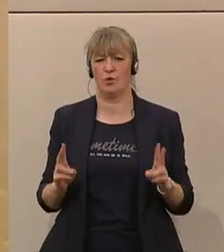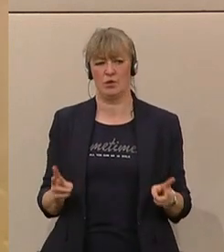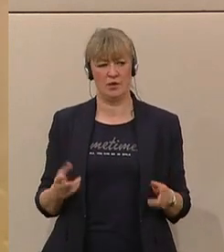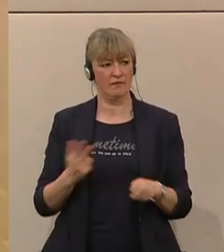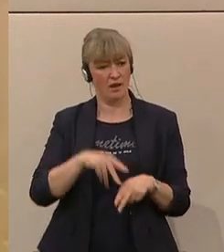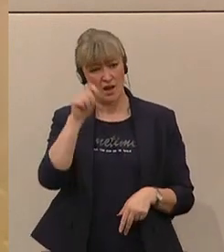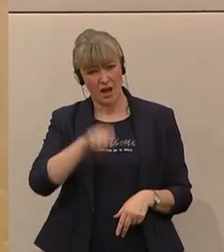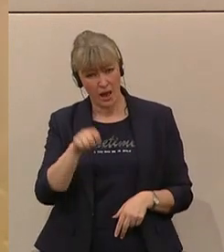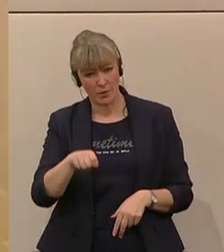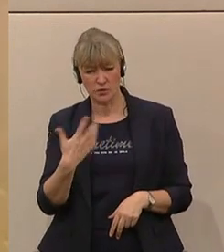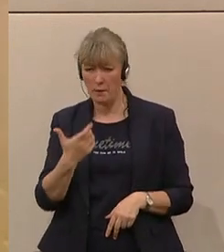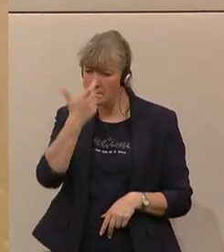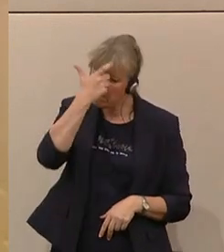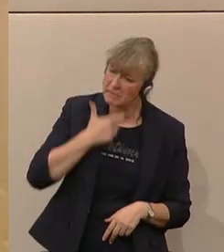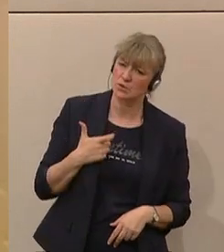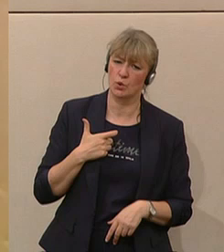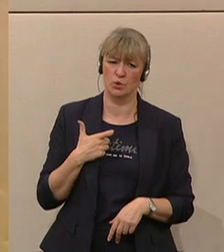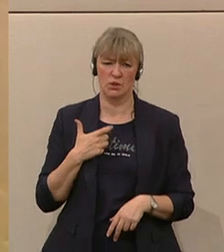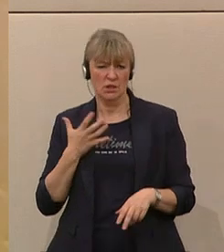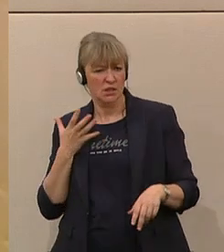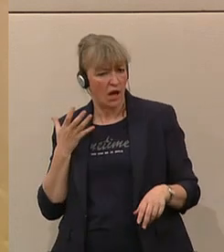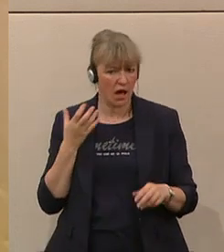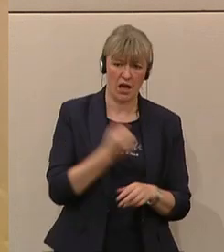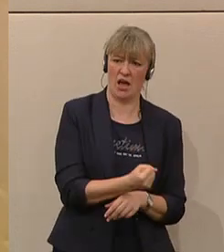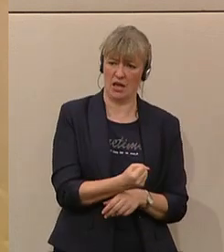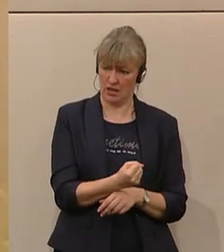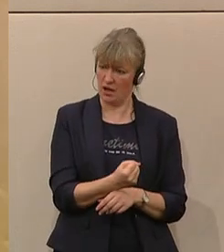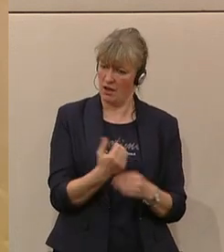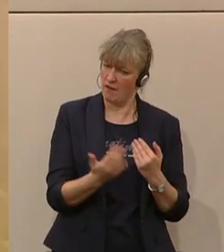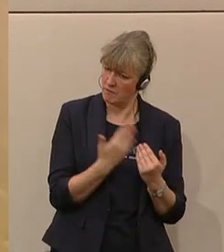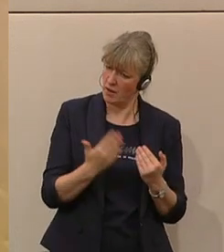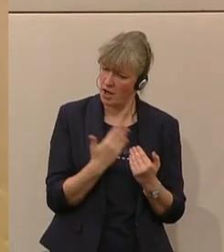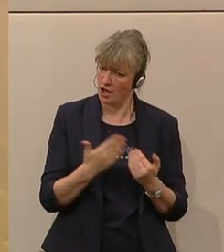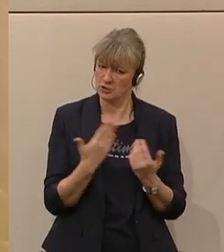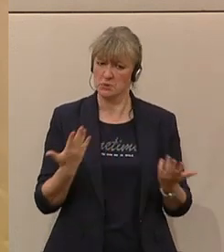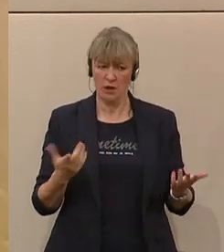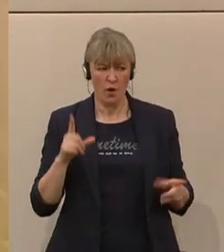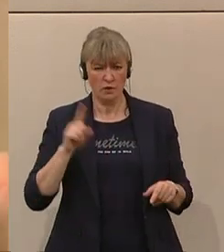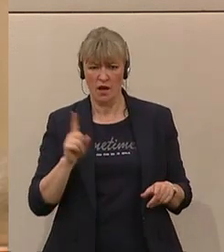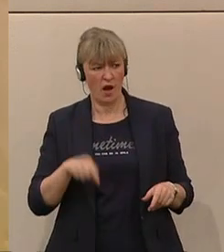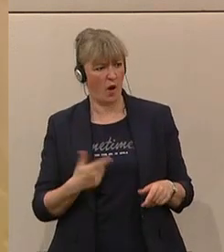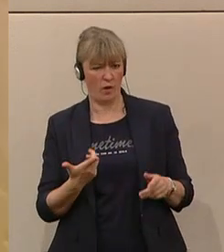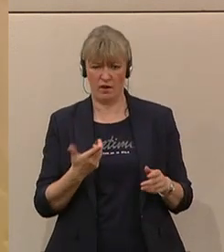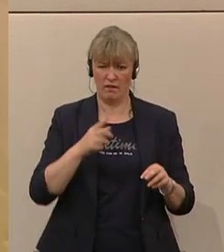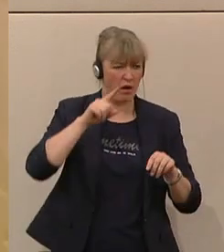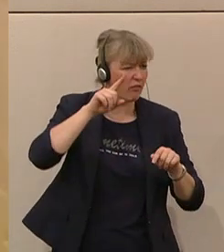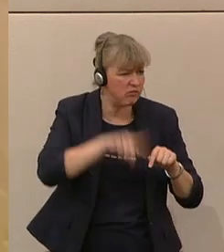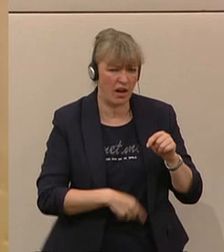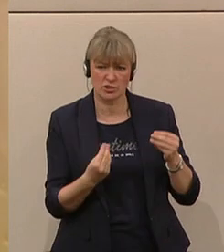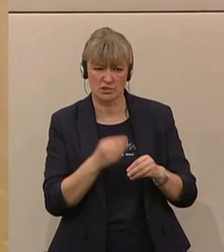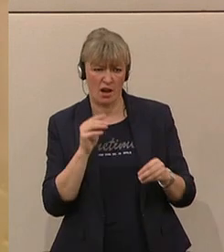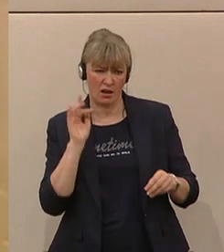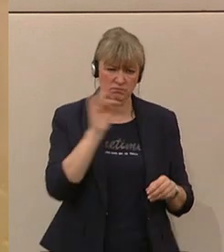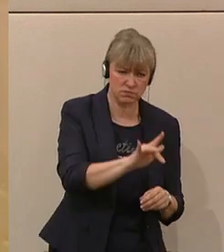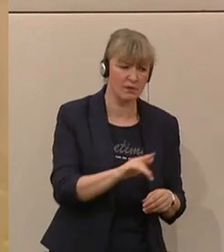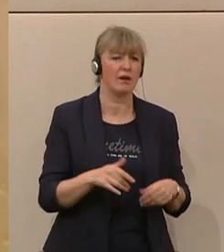sehr persönliche Art und Weise angegriffen und in manchen Fällen auch diffamiert werden, dass sie nicht